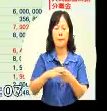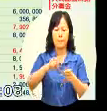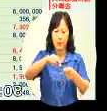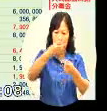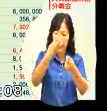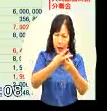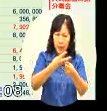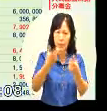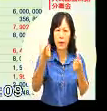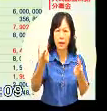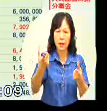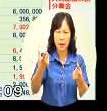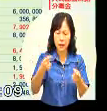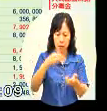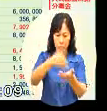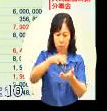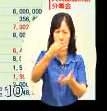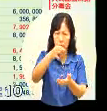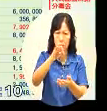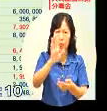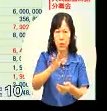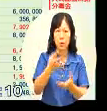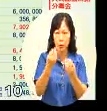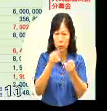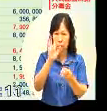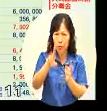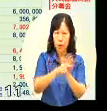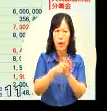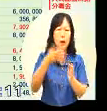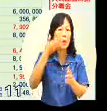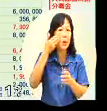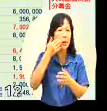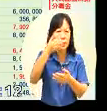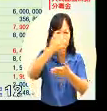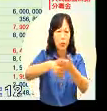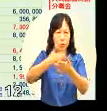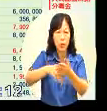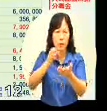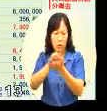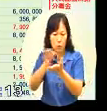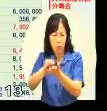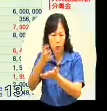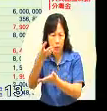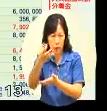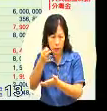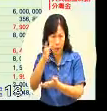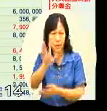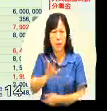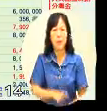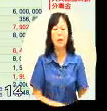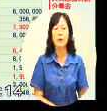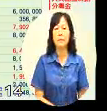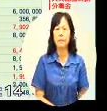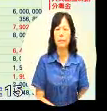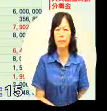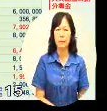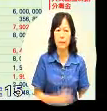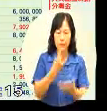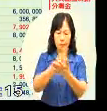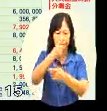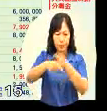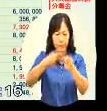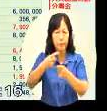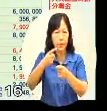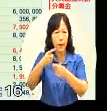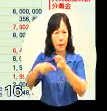预决算数了，这蓝色的是决算数，已经花出去的钱。然后每年呢，